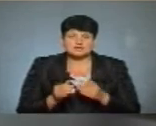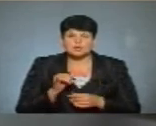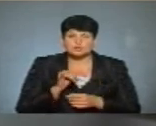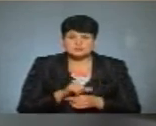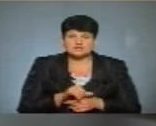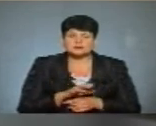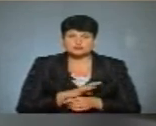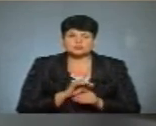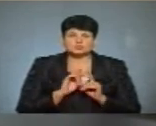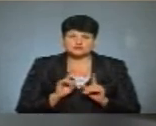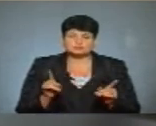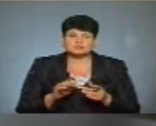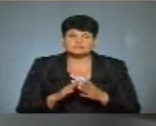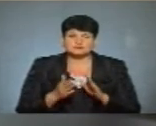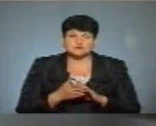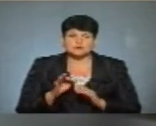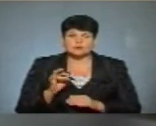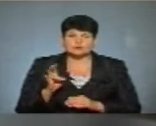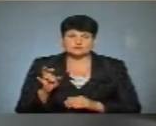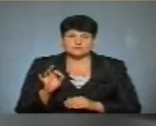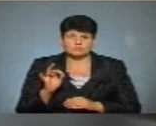була особлива ситуація – онкологія.